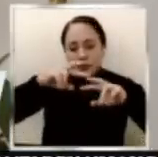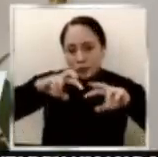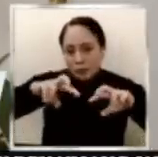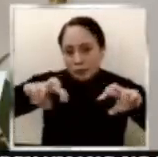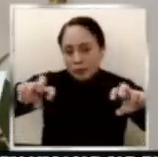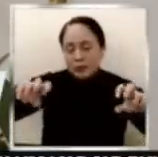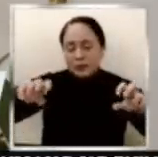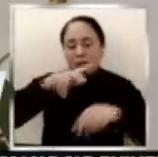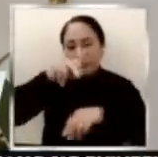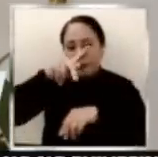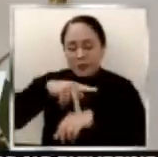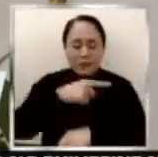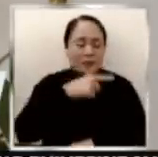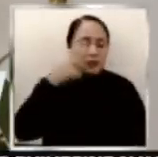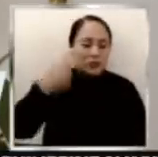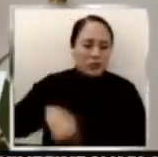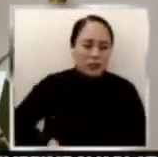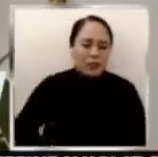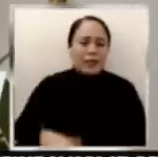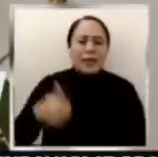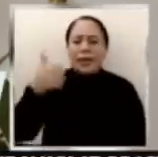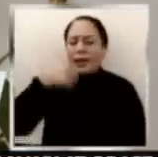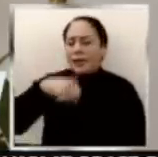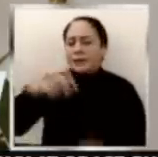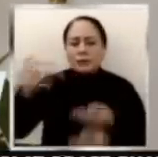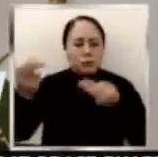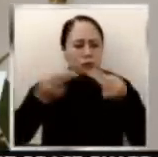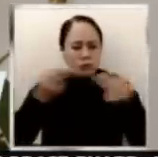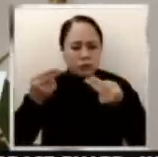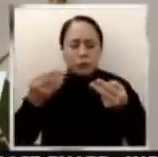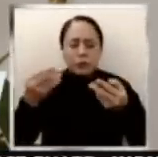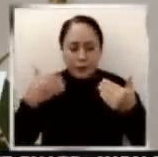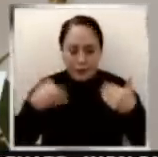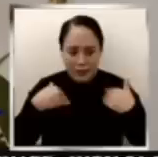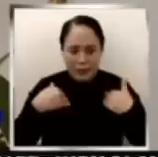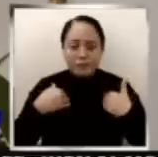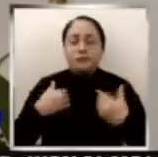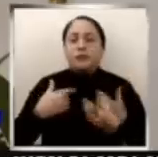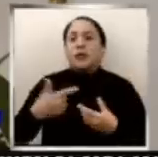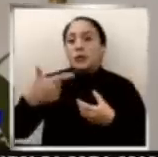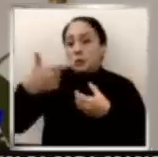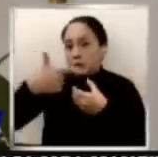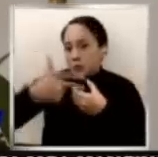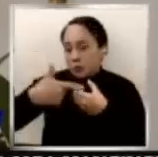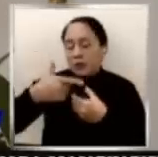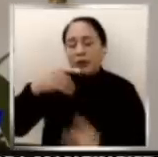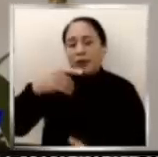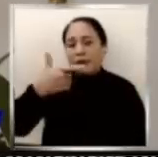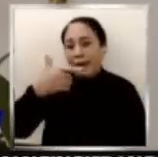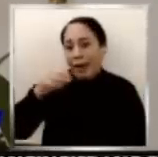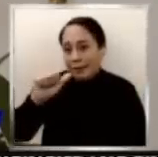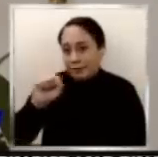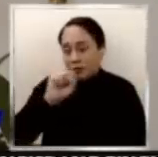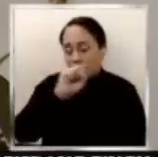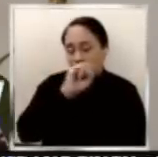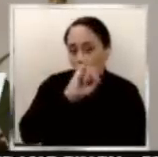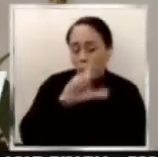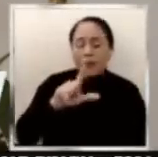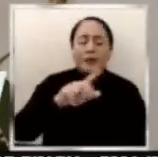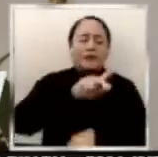In any negotiation we undertake on oil and gas, the Philippine position has always been that we will be guided by